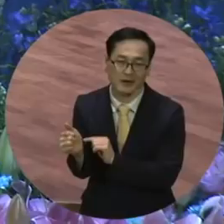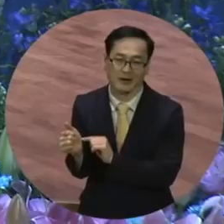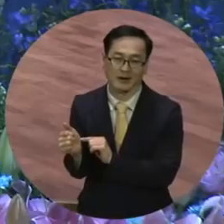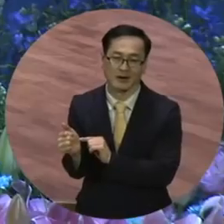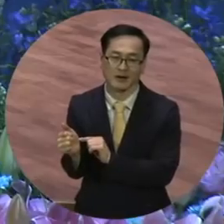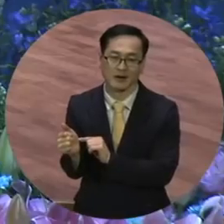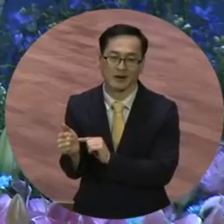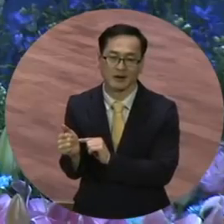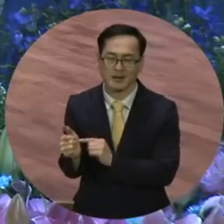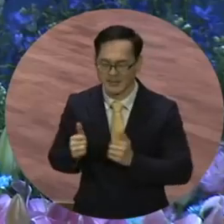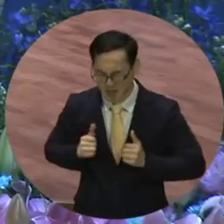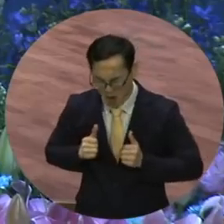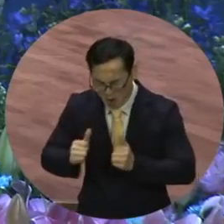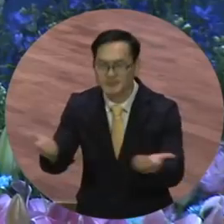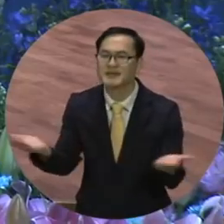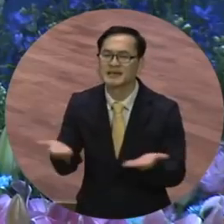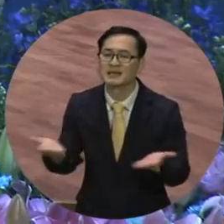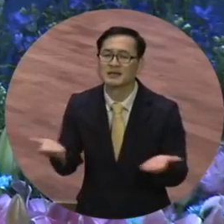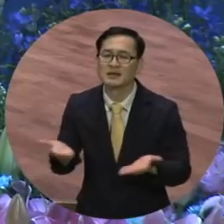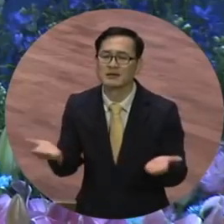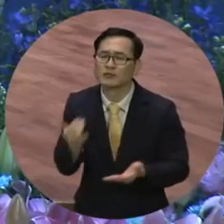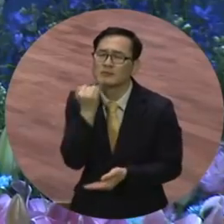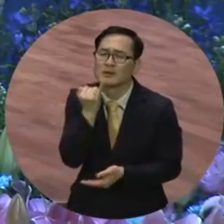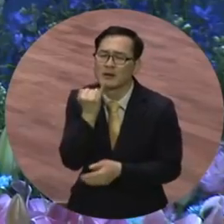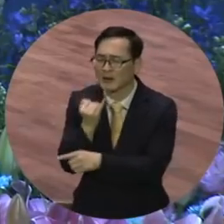열심히 일하는 게 나쁘단 말이 아니에요.